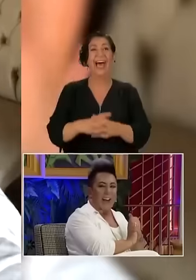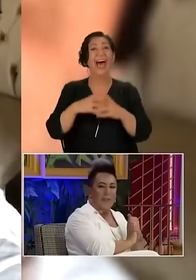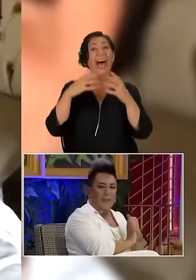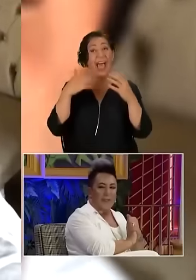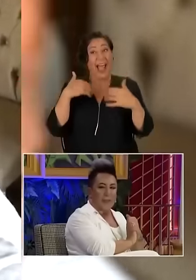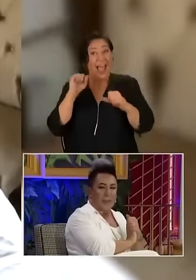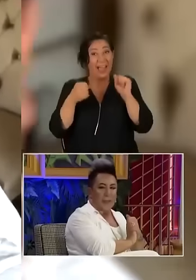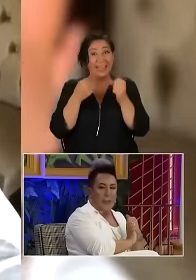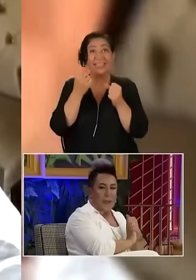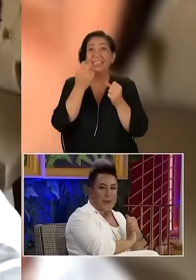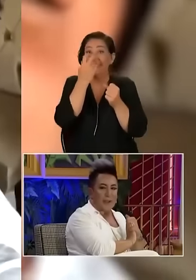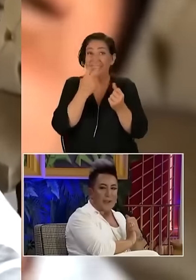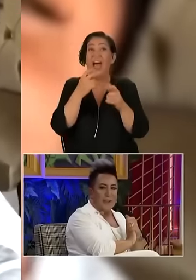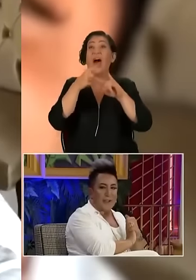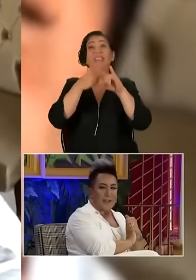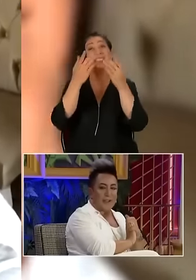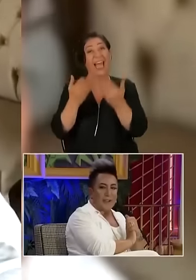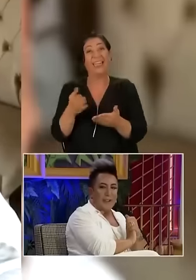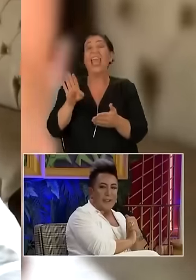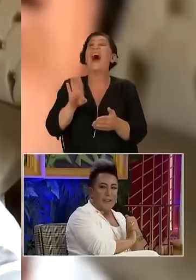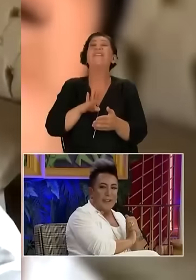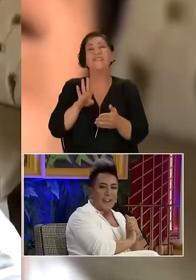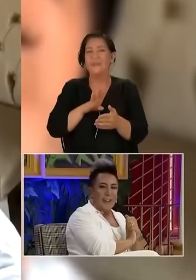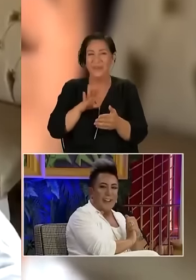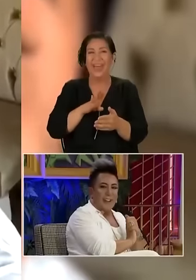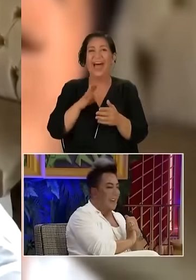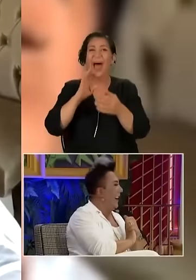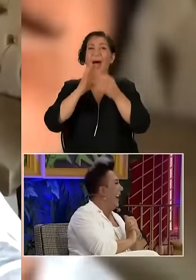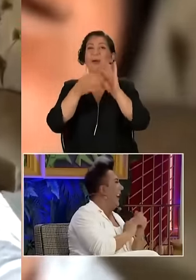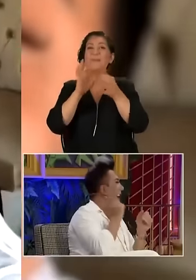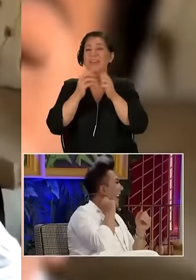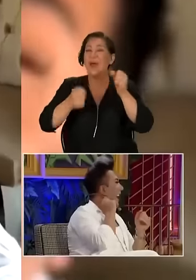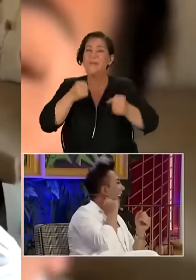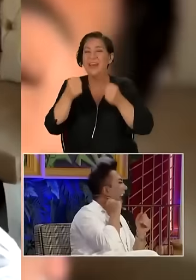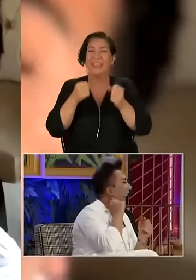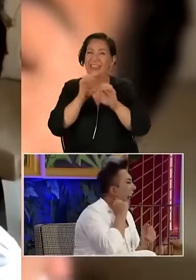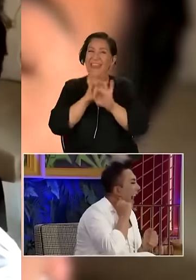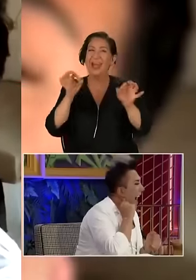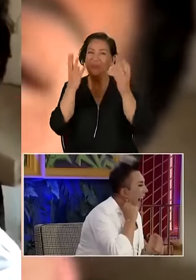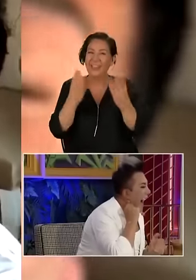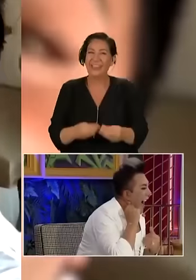Hayır, hareketli ince ise hoş geldin yavrum. Olimpiyat halkaları tamamlandı.